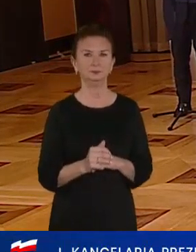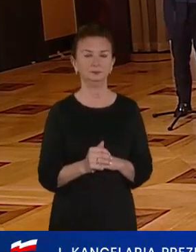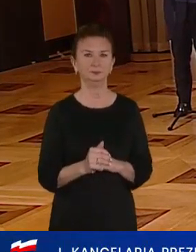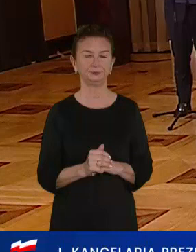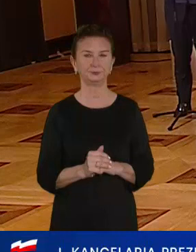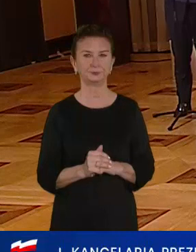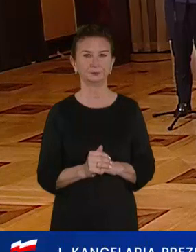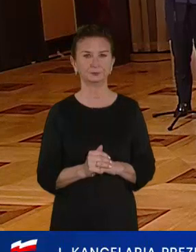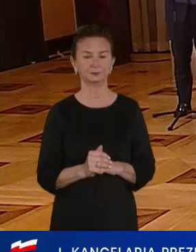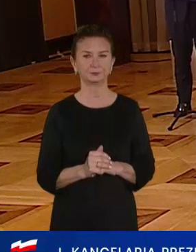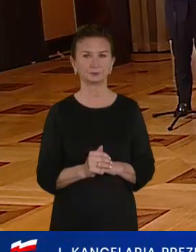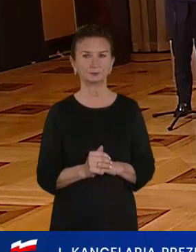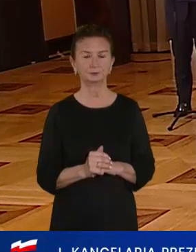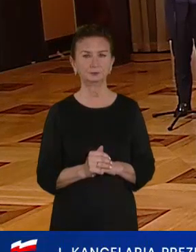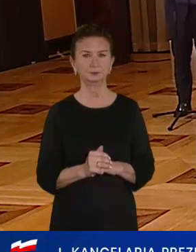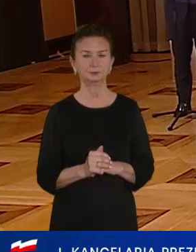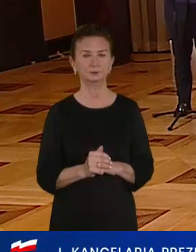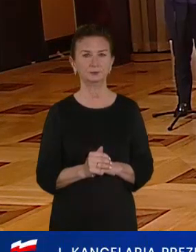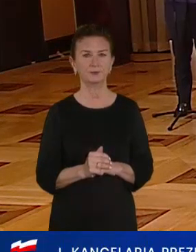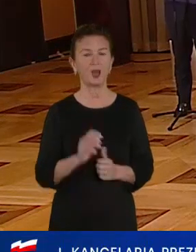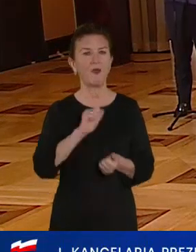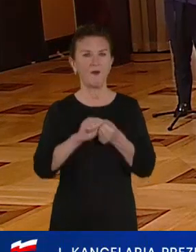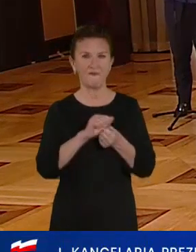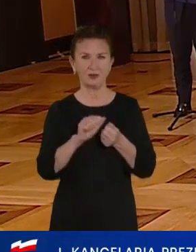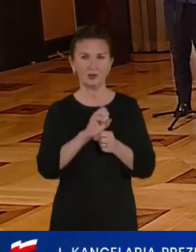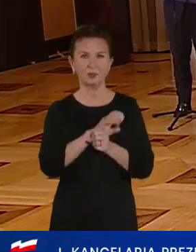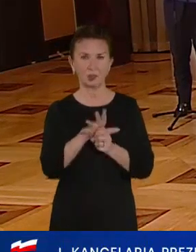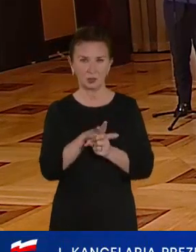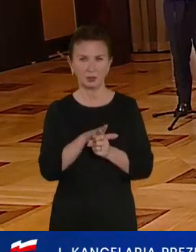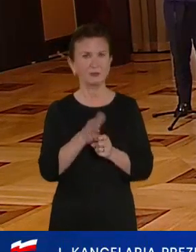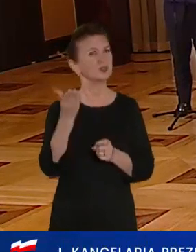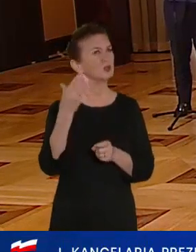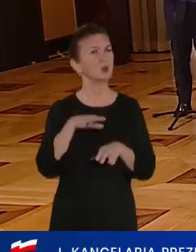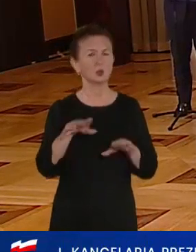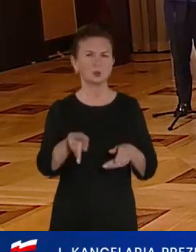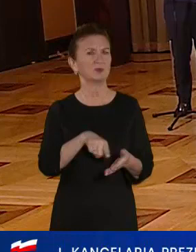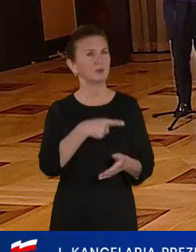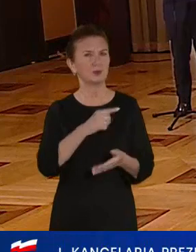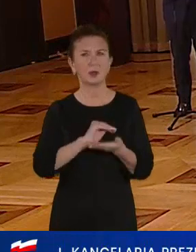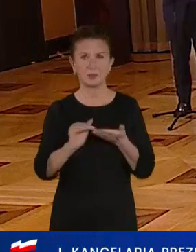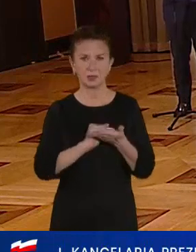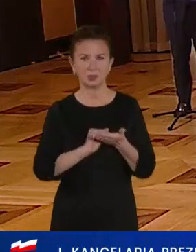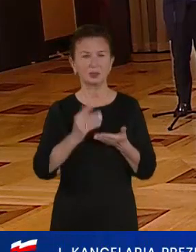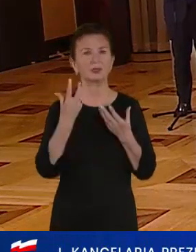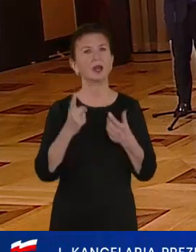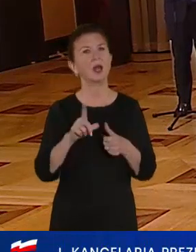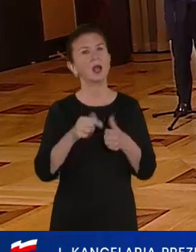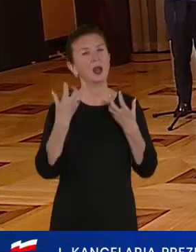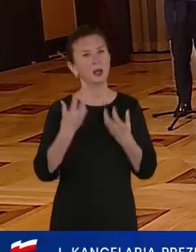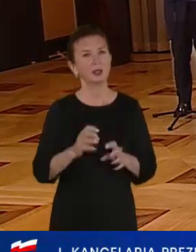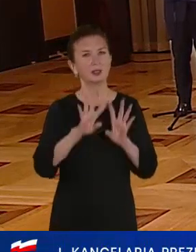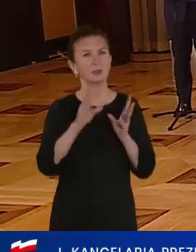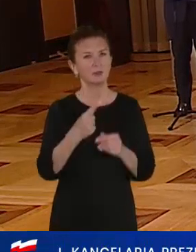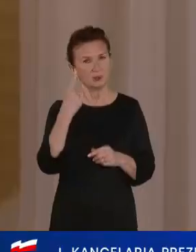27 listopada. Walczymy z koronawirusem od wielu miesięcy, ale chcemy też przypominać wszystkim zasady, które